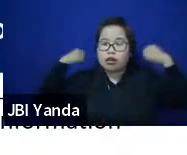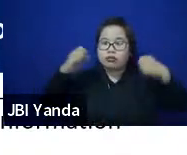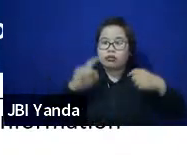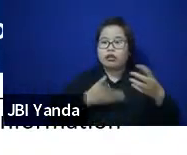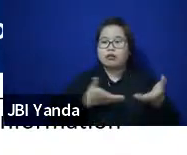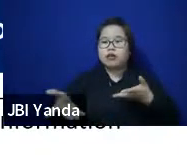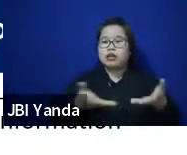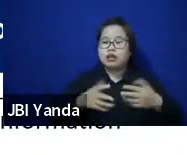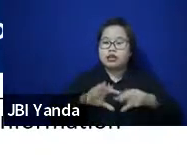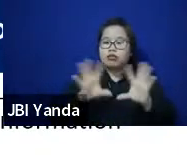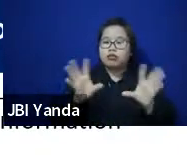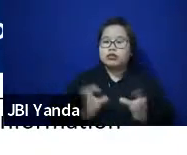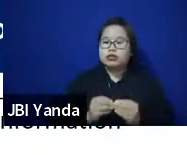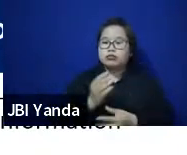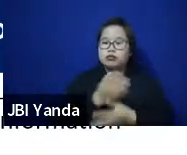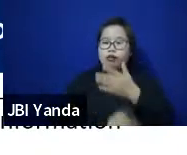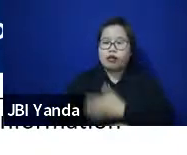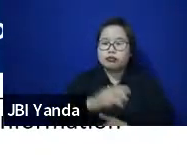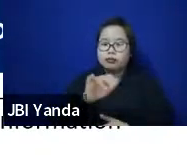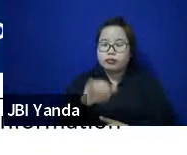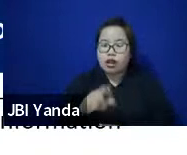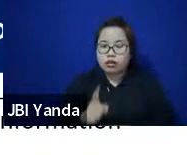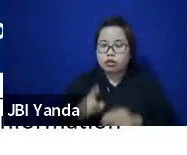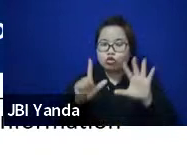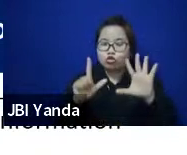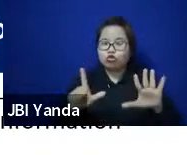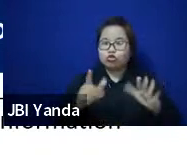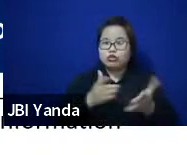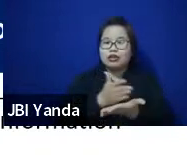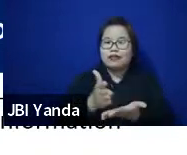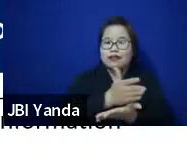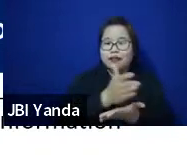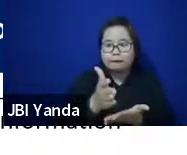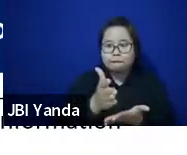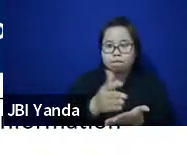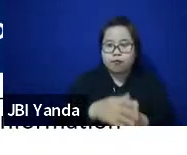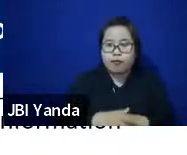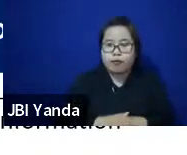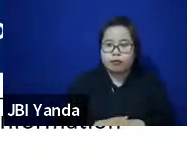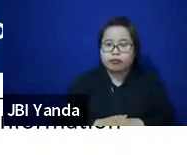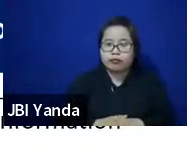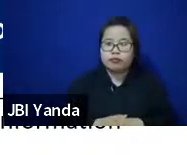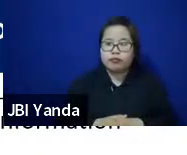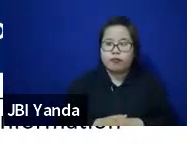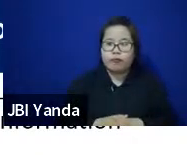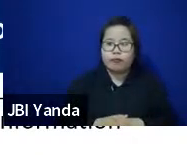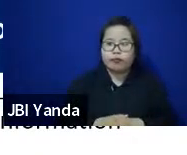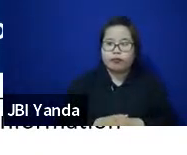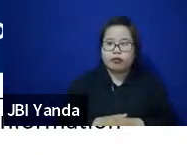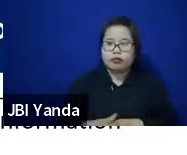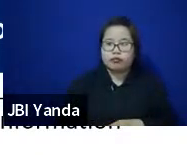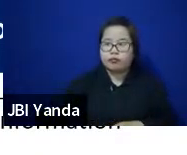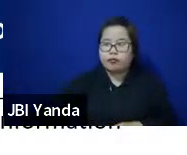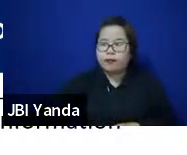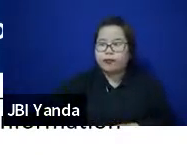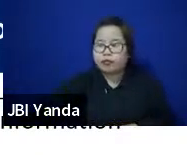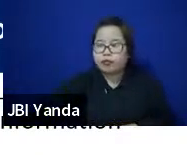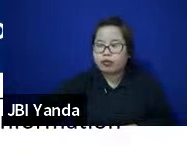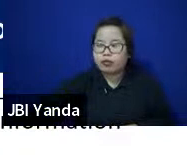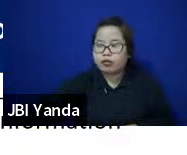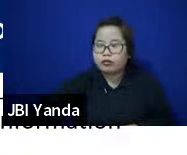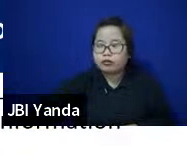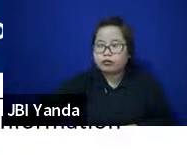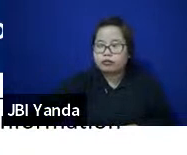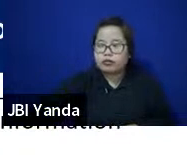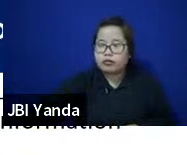inklusi disabilitas. Ada 7 strategi sebenarnya yang diangkat di peta jalan tersebut. Ada accessibility